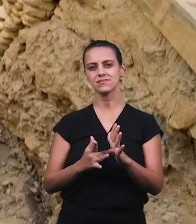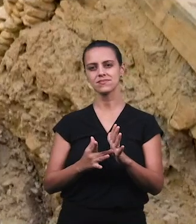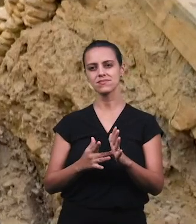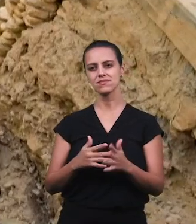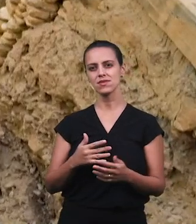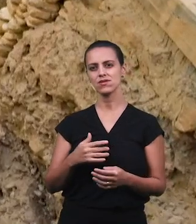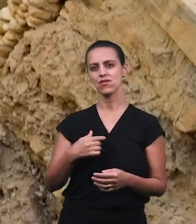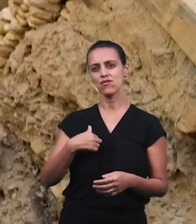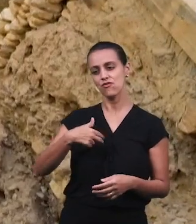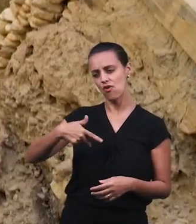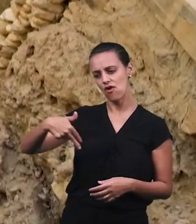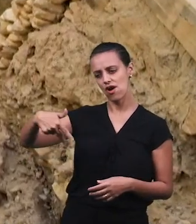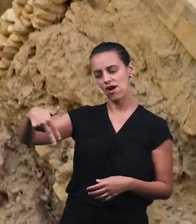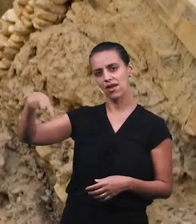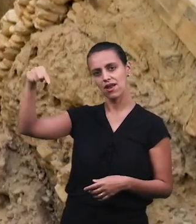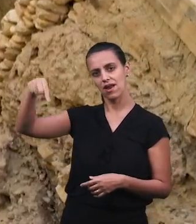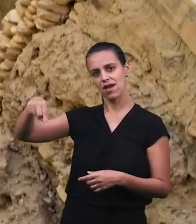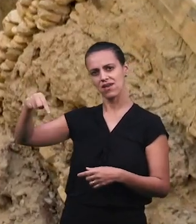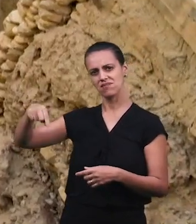Jéricho plus d'une fois.